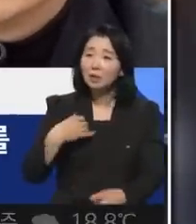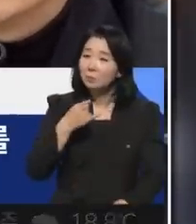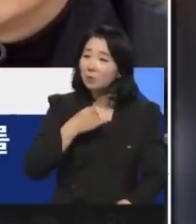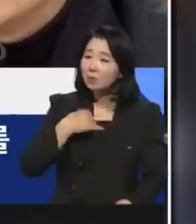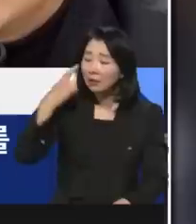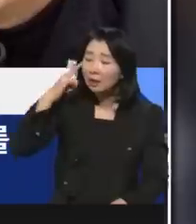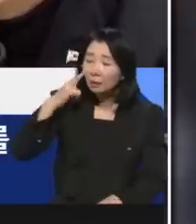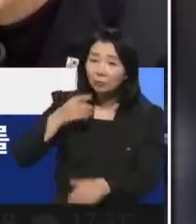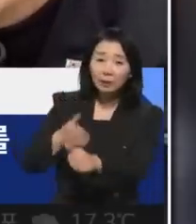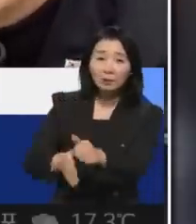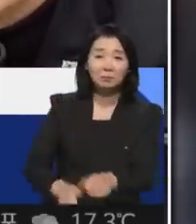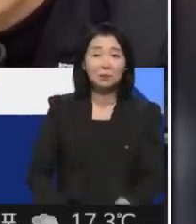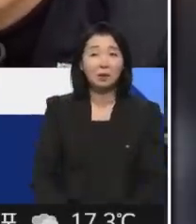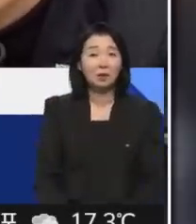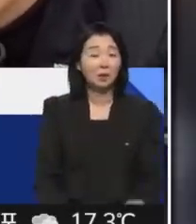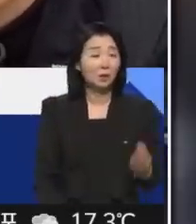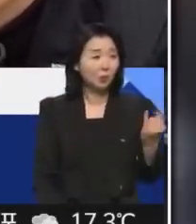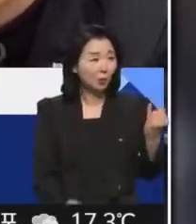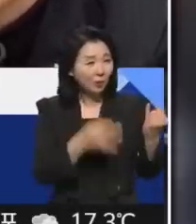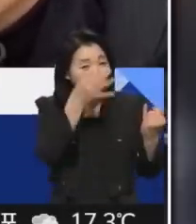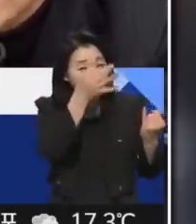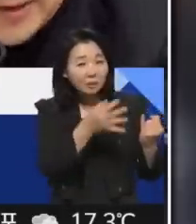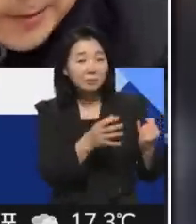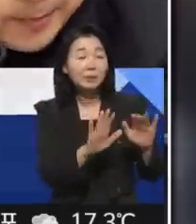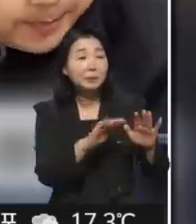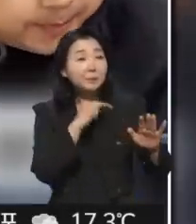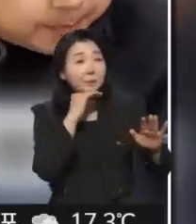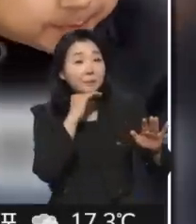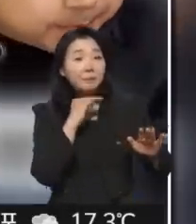보시면 좋겠습니다. 죄송하고요. 제가 더 잘 알 겁니다. 잠시만요.